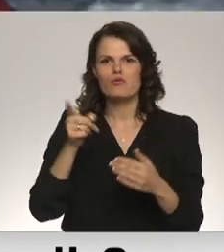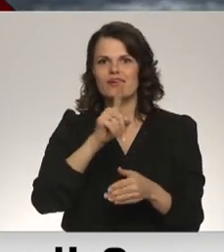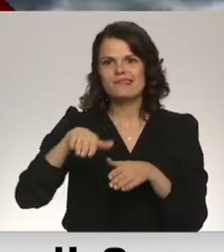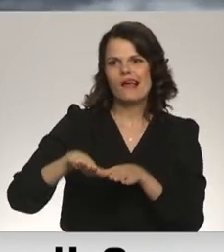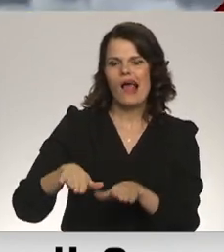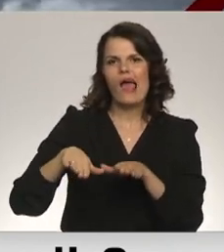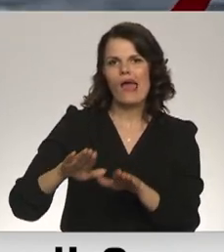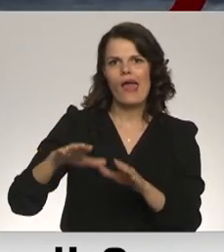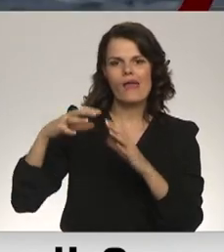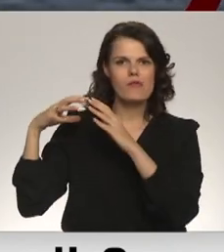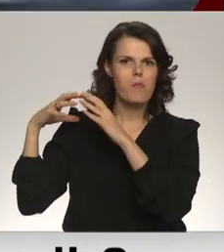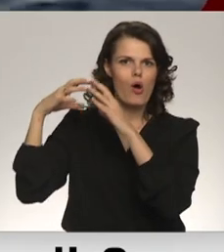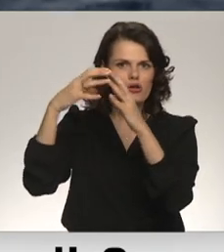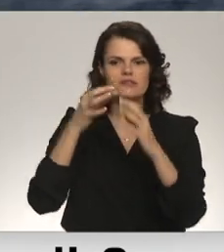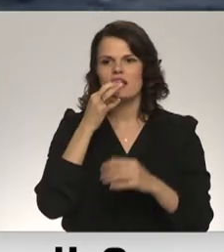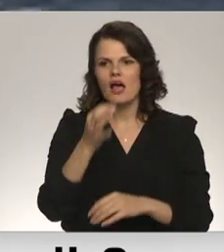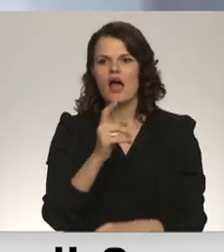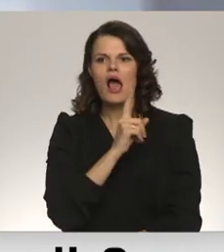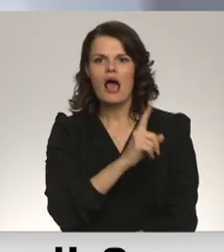kiteboardists. Katrs vēlās